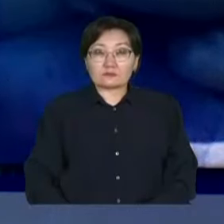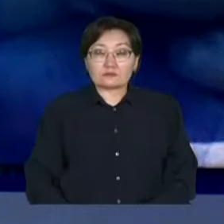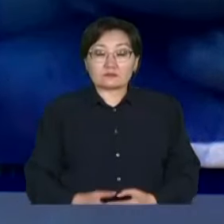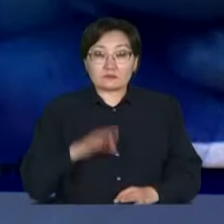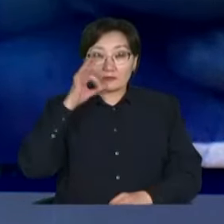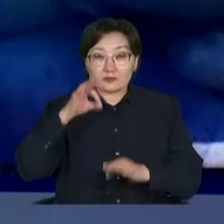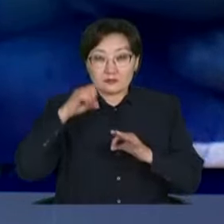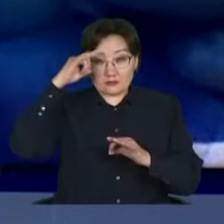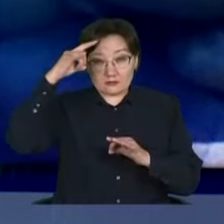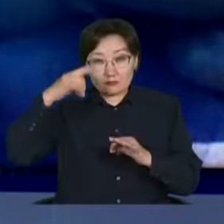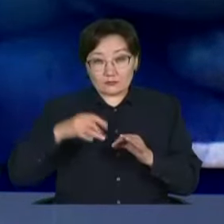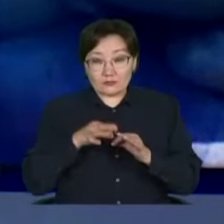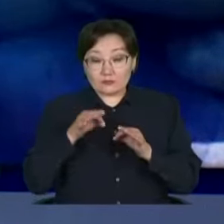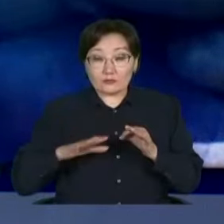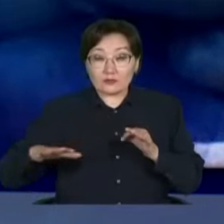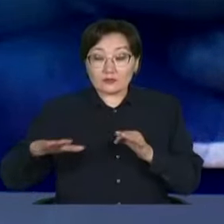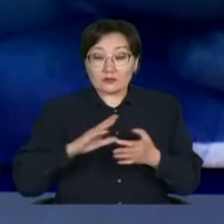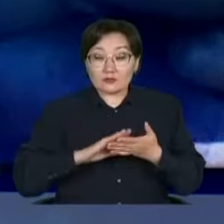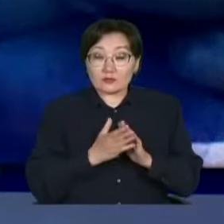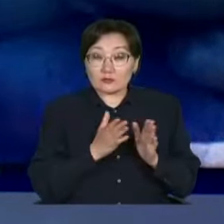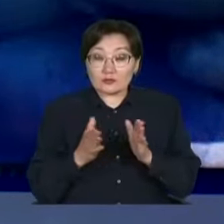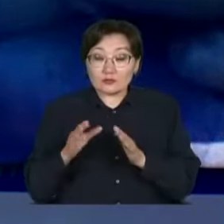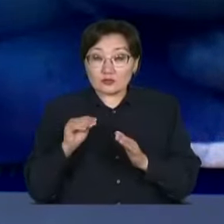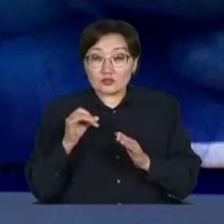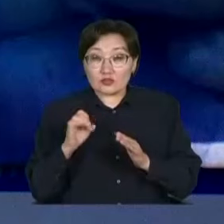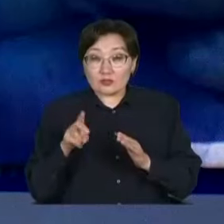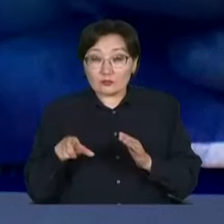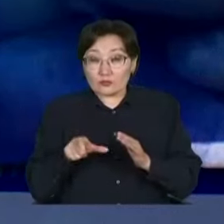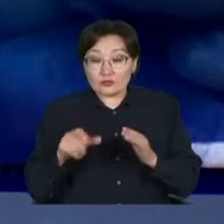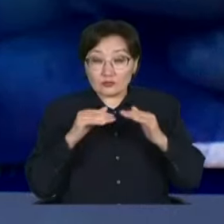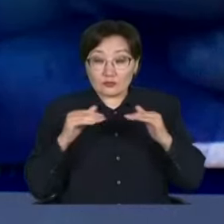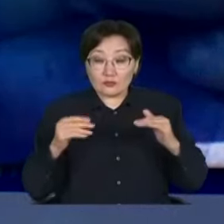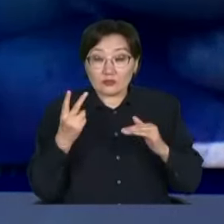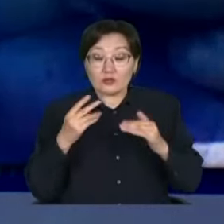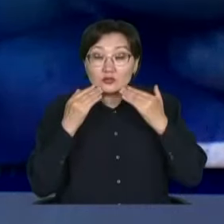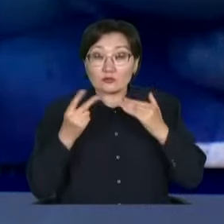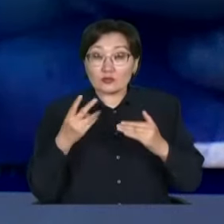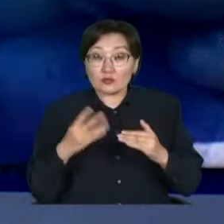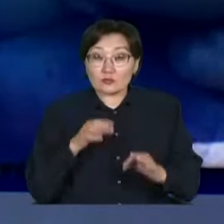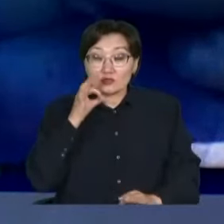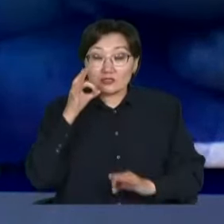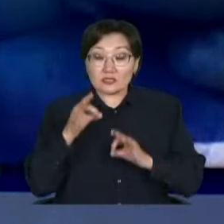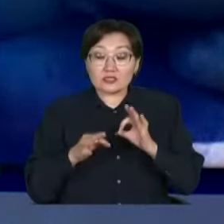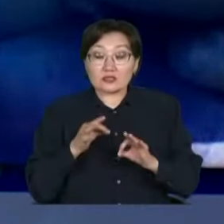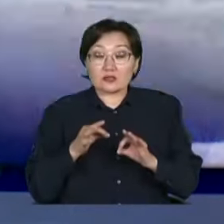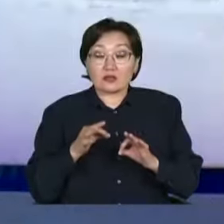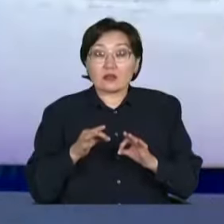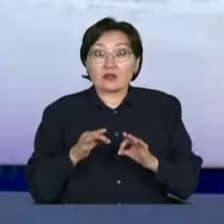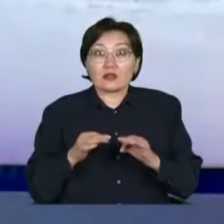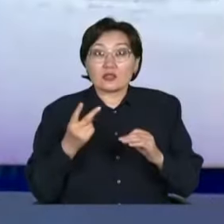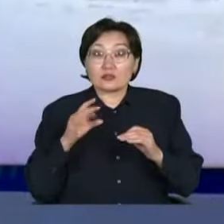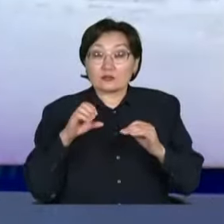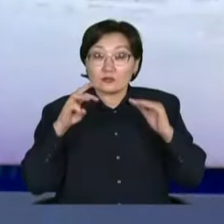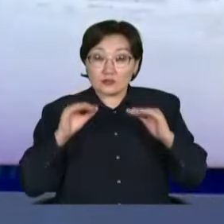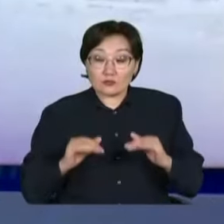Батыс Қазақстан облысында жағдай тұрақталып келеді. Жайықтың деңгейі соңғы 24 сағат ішінде 2 сантиметрге төмендеген.